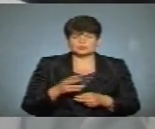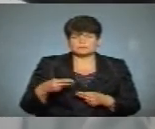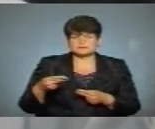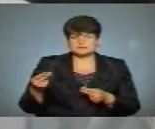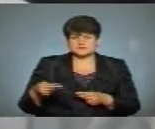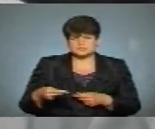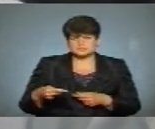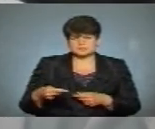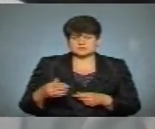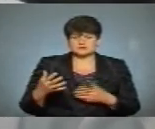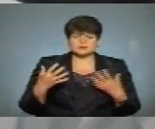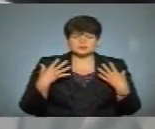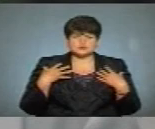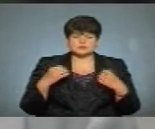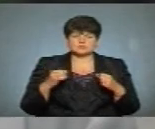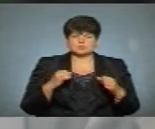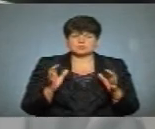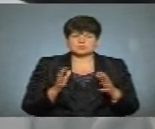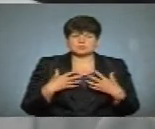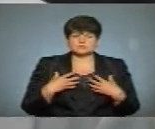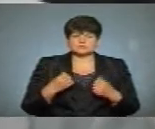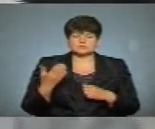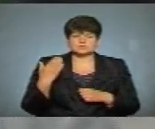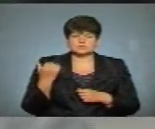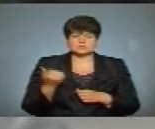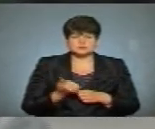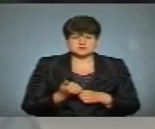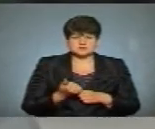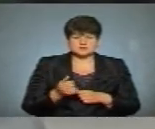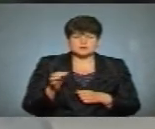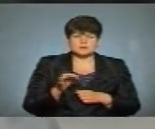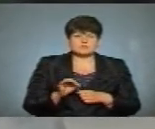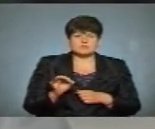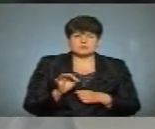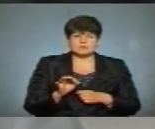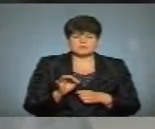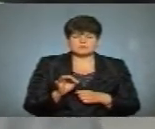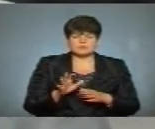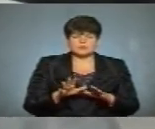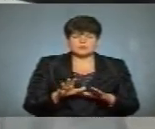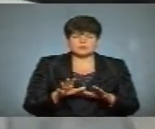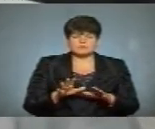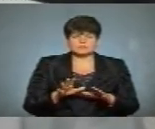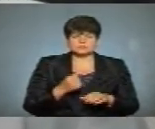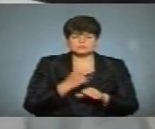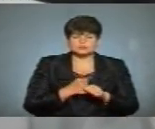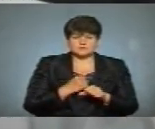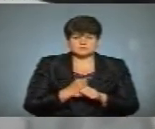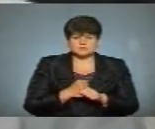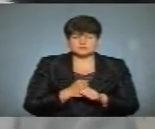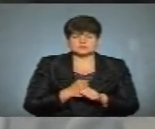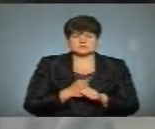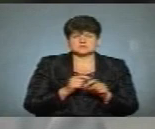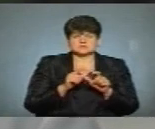підписаний начальником управління охорони здоров'я минулого тижня, про розгортання монопрофільного закладу на